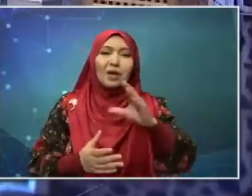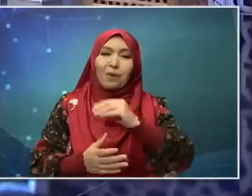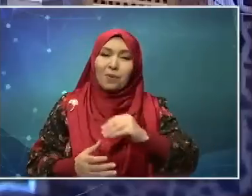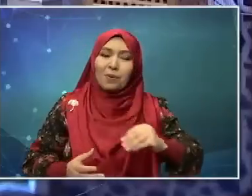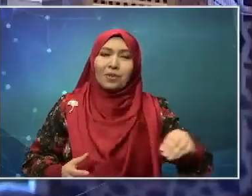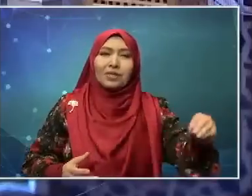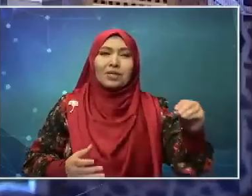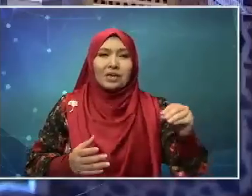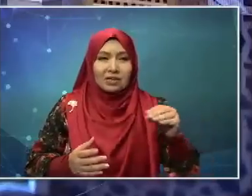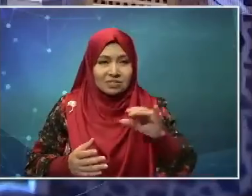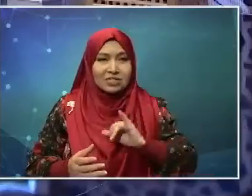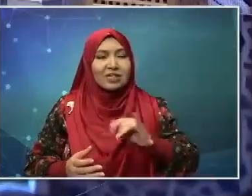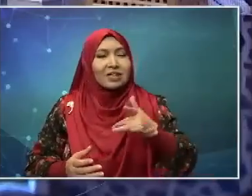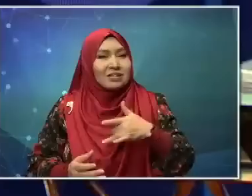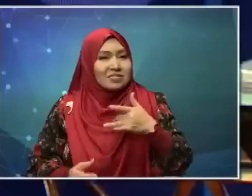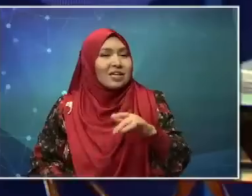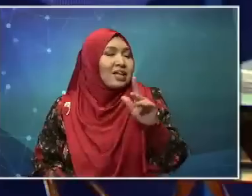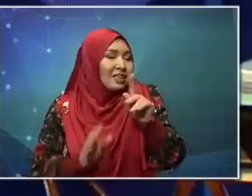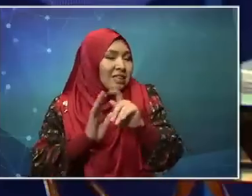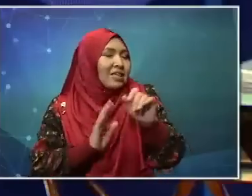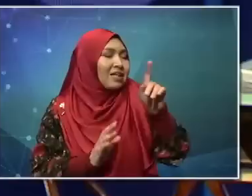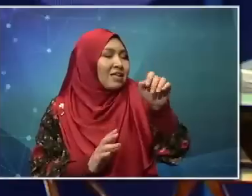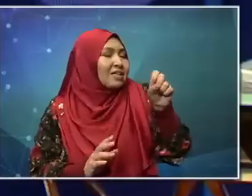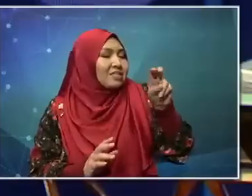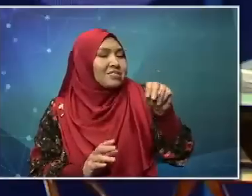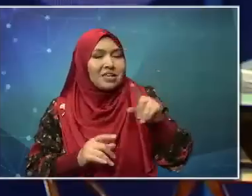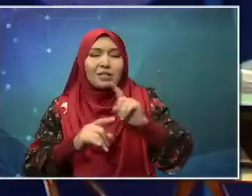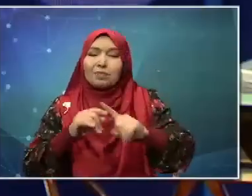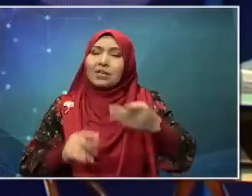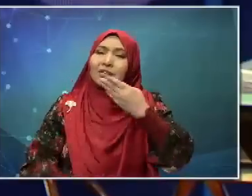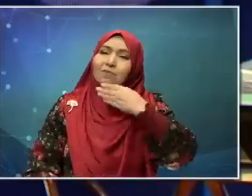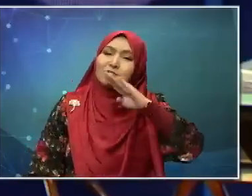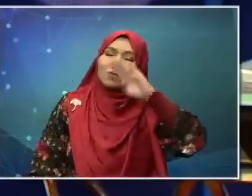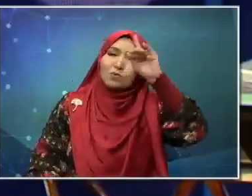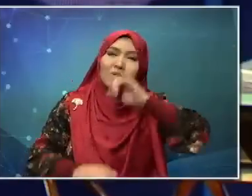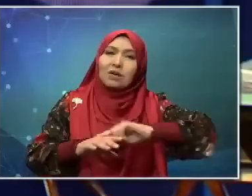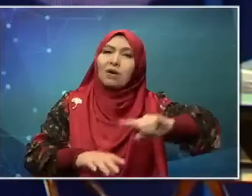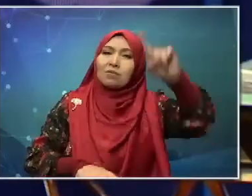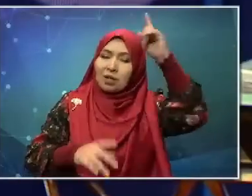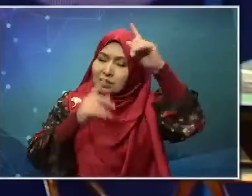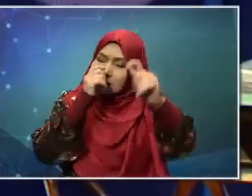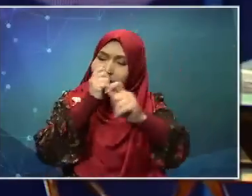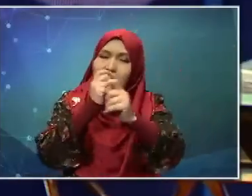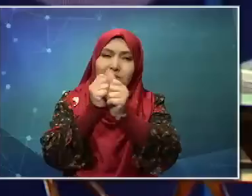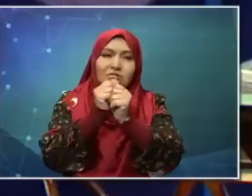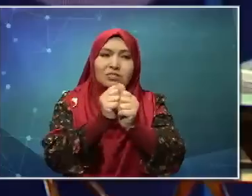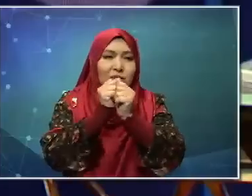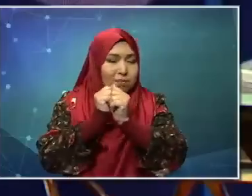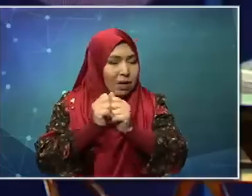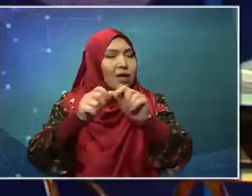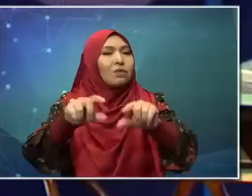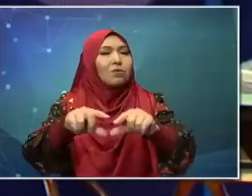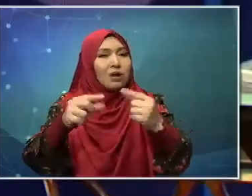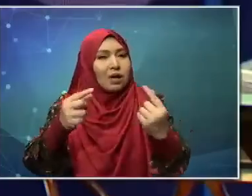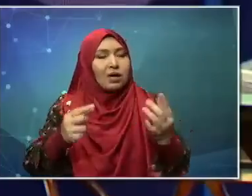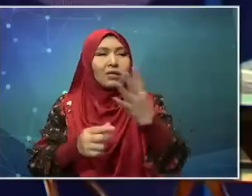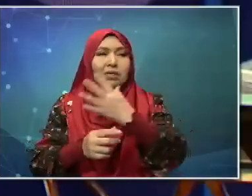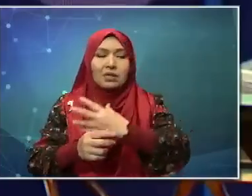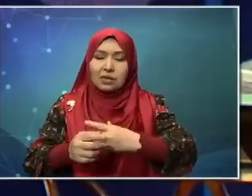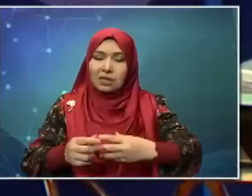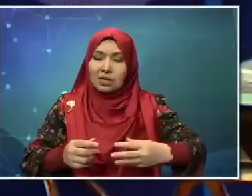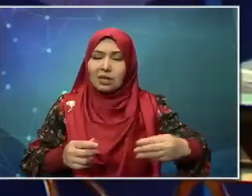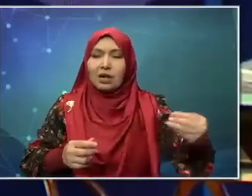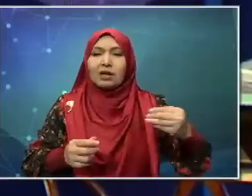terkesan tapi alhamdulillah kita bersyukur pada Allah tetap bersama Alquran tetap bersama al-quran dan